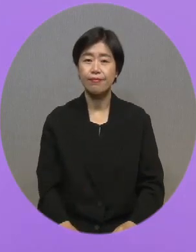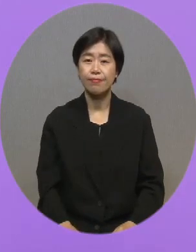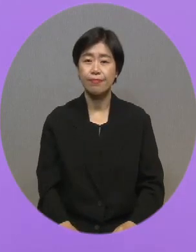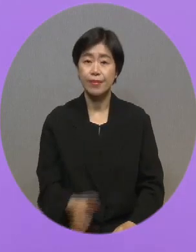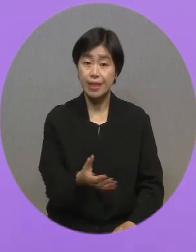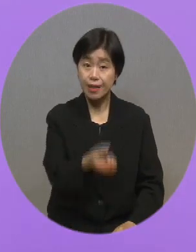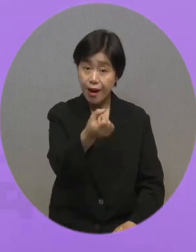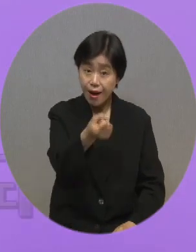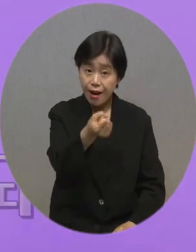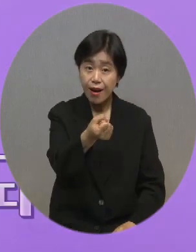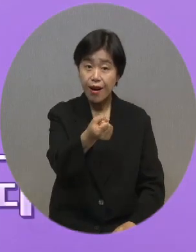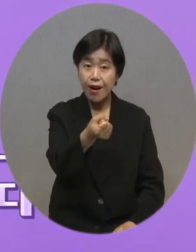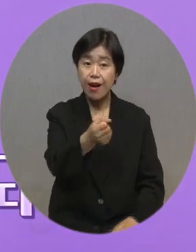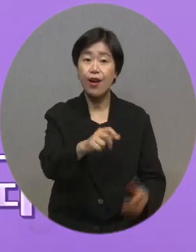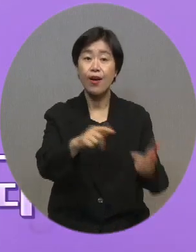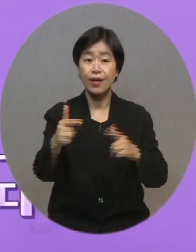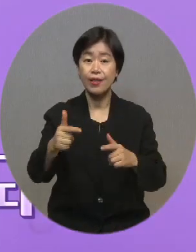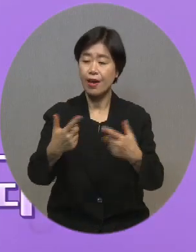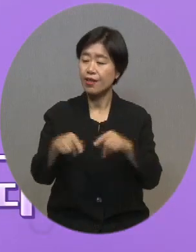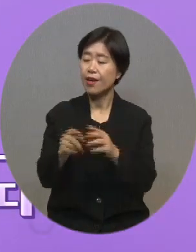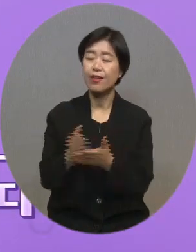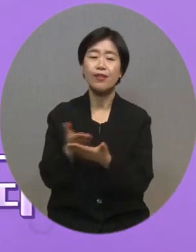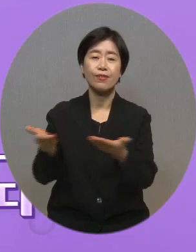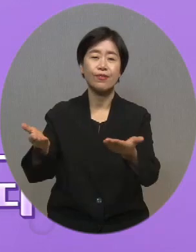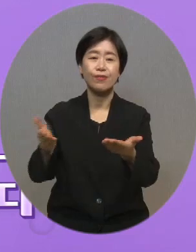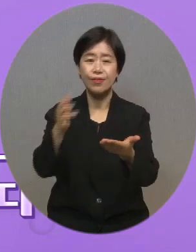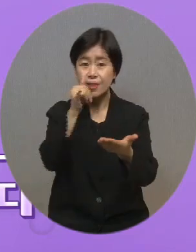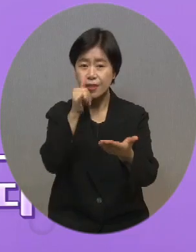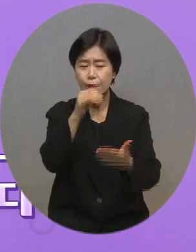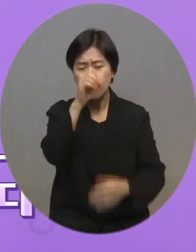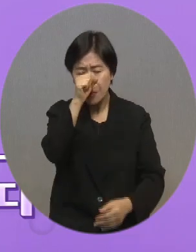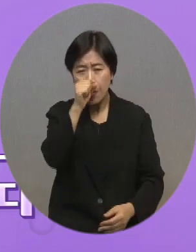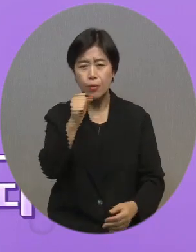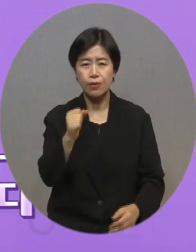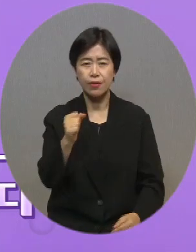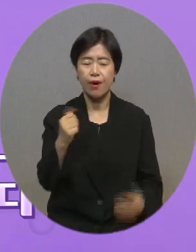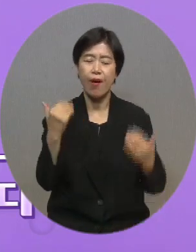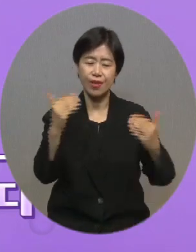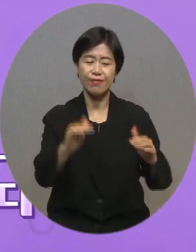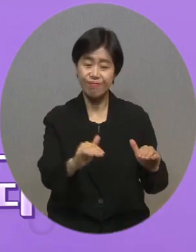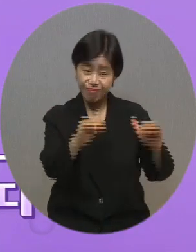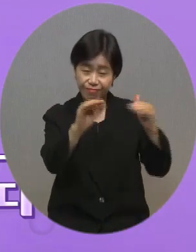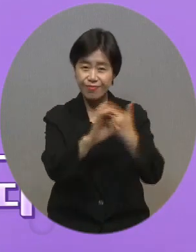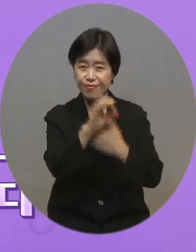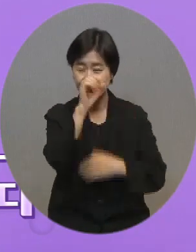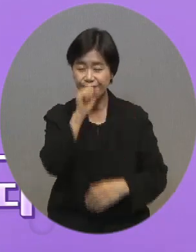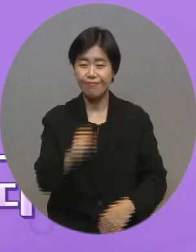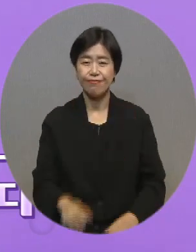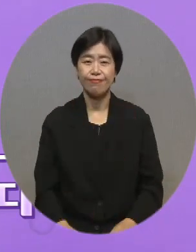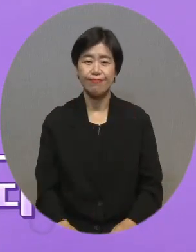갖추게 된 것들을 같이 나눌 수 있는 그런 좋은 어른이 되었으면 좋겠습니다.